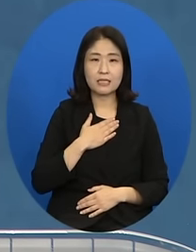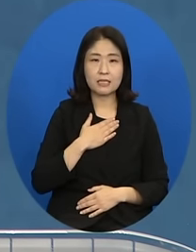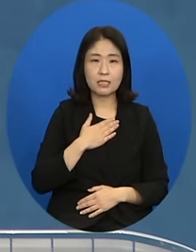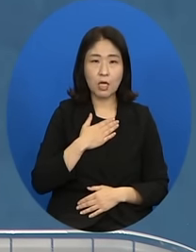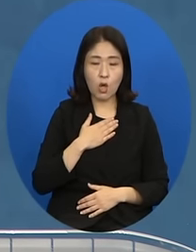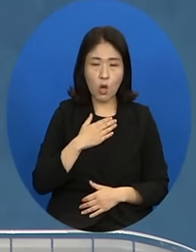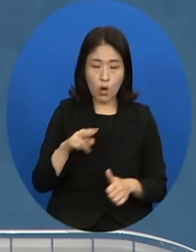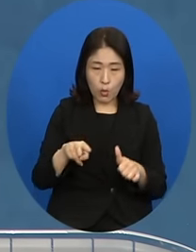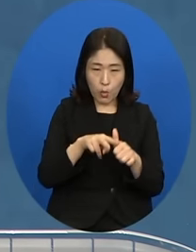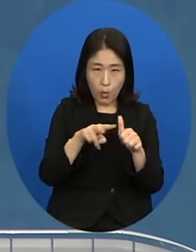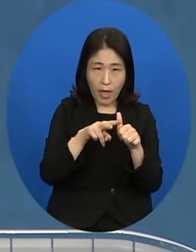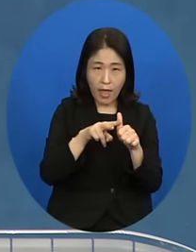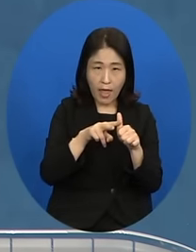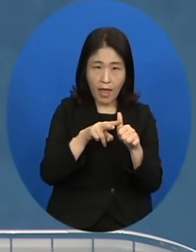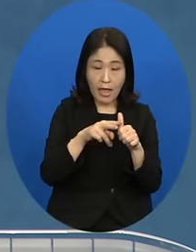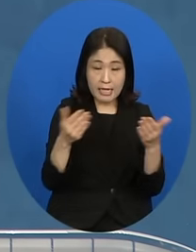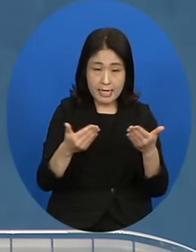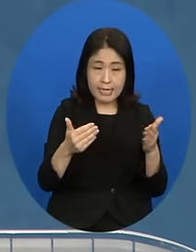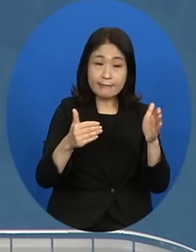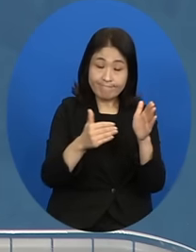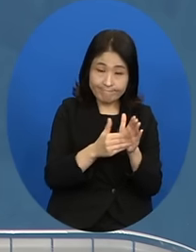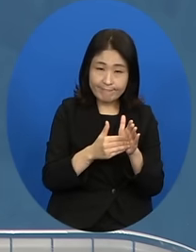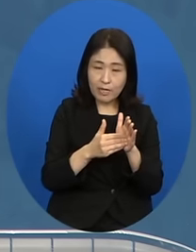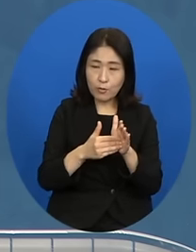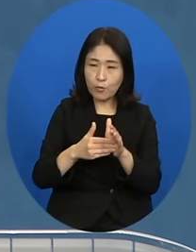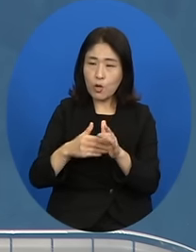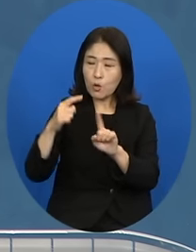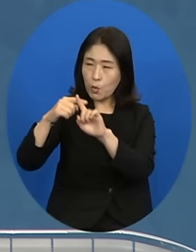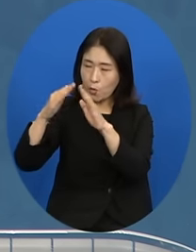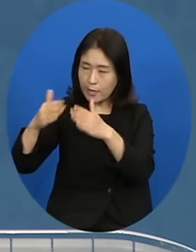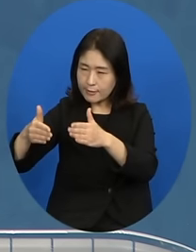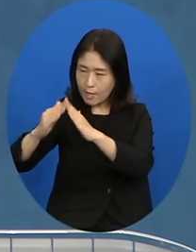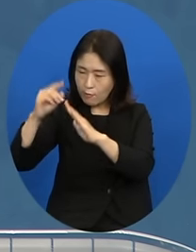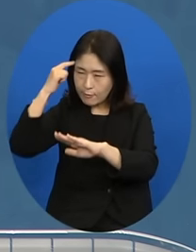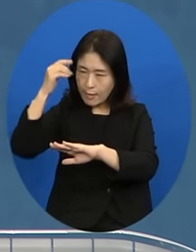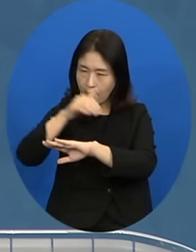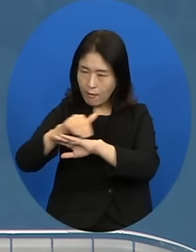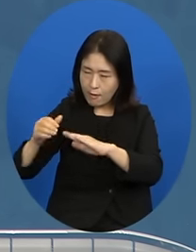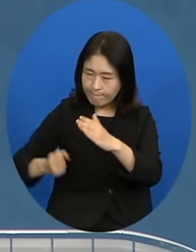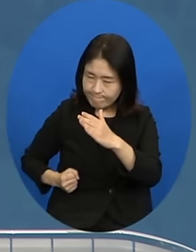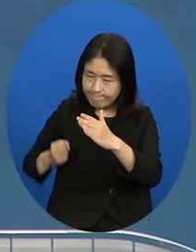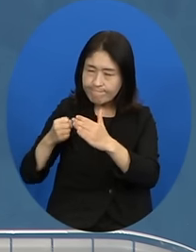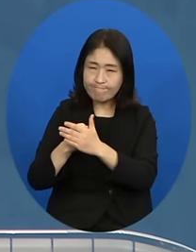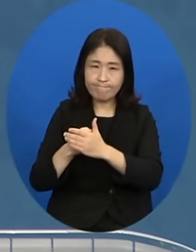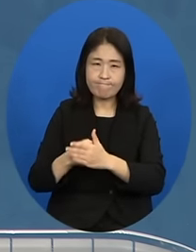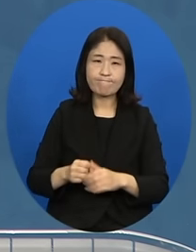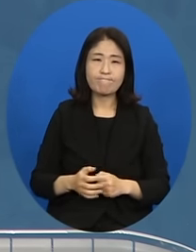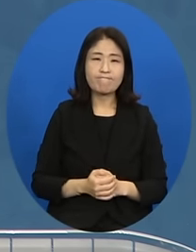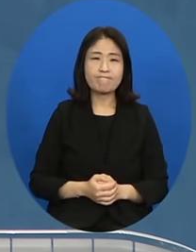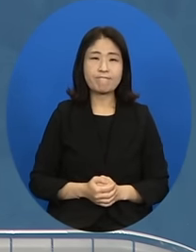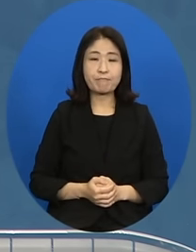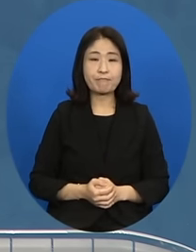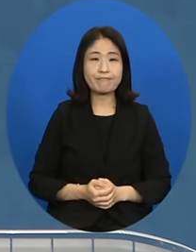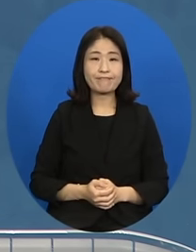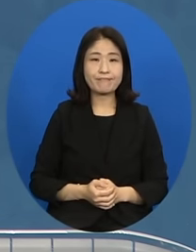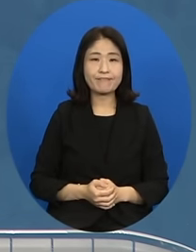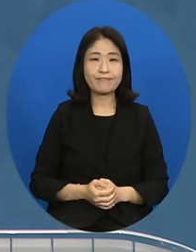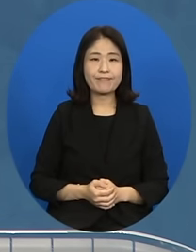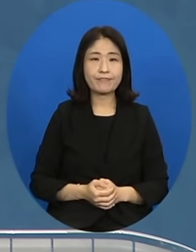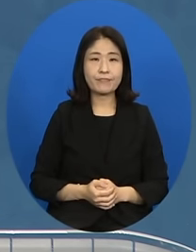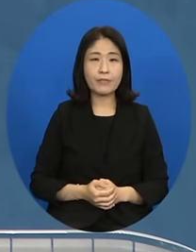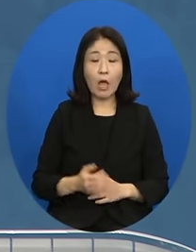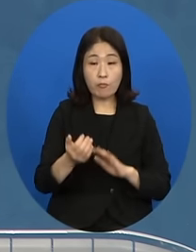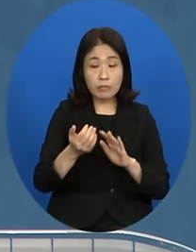사역을 마무리하고 개척할 결심을 굳혔습니다. 이 소식을 미리 아신 몇몇